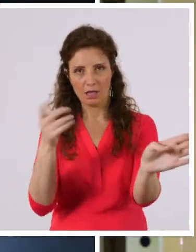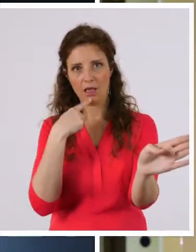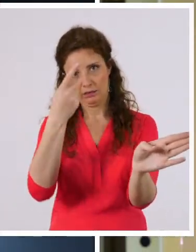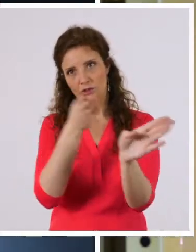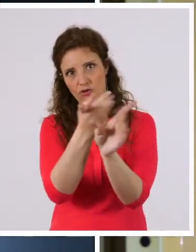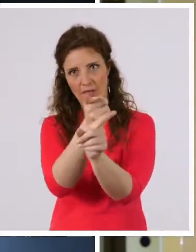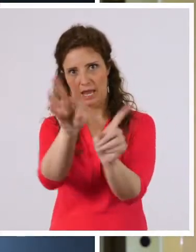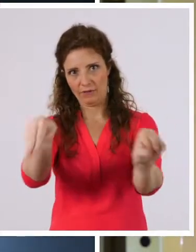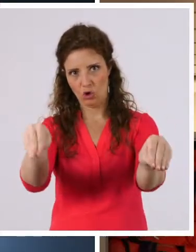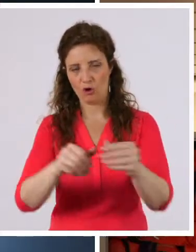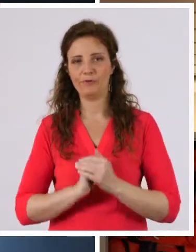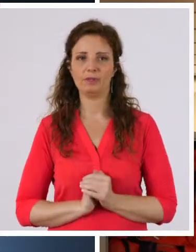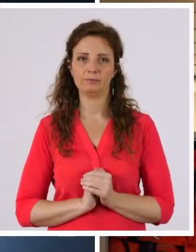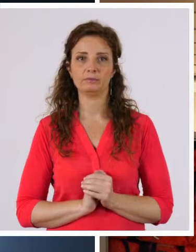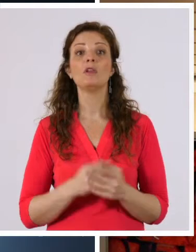percorrere.